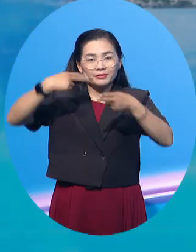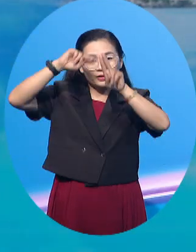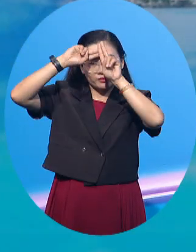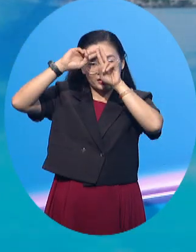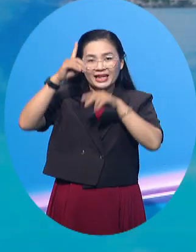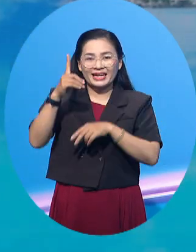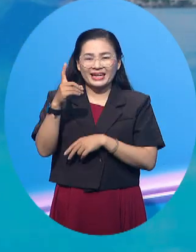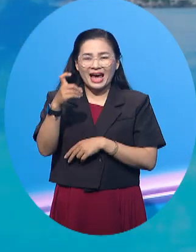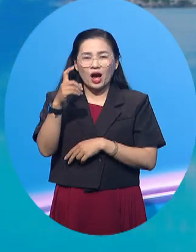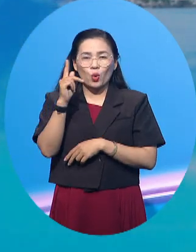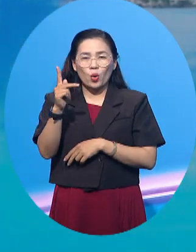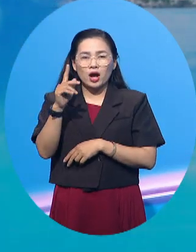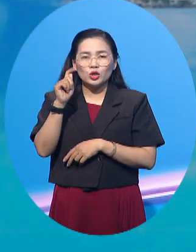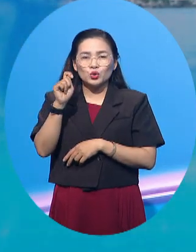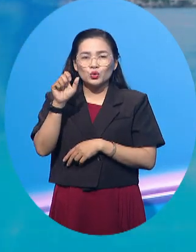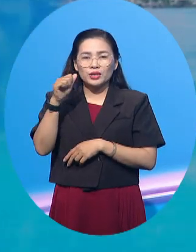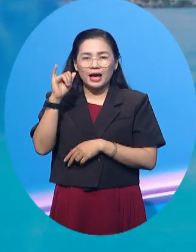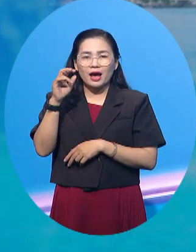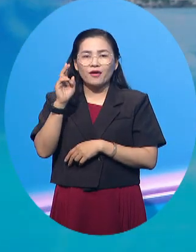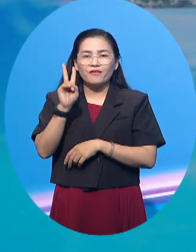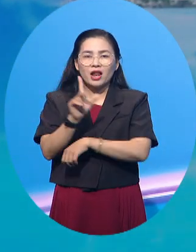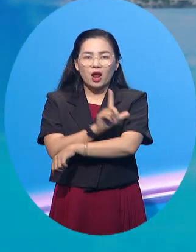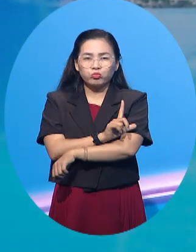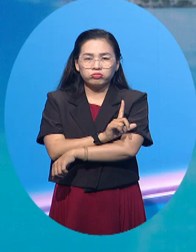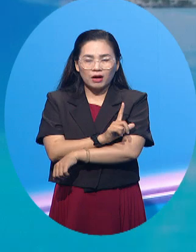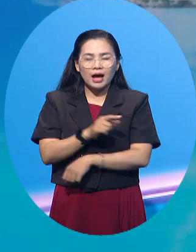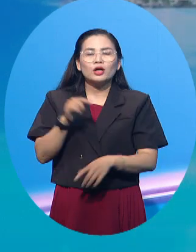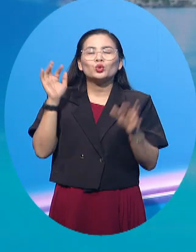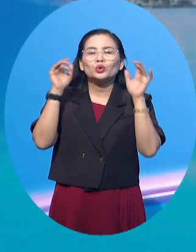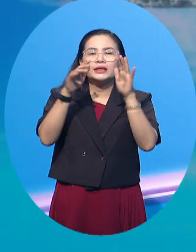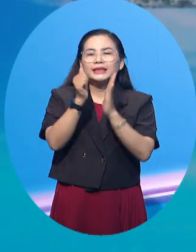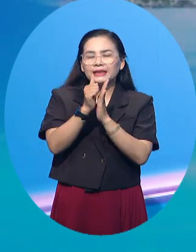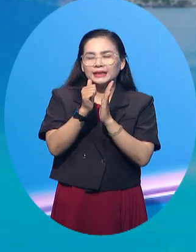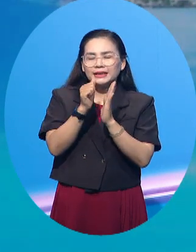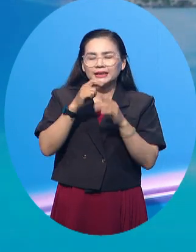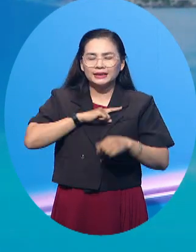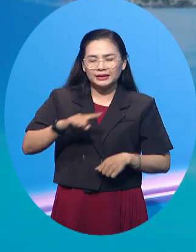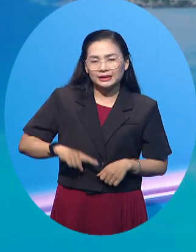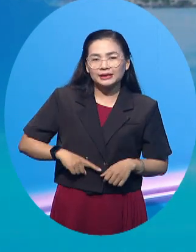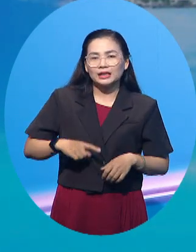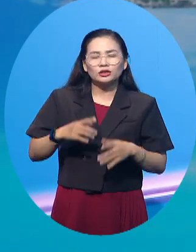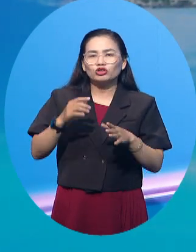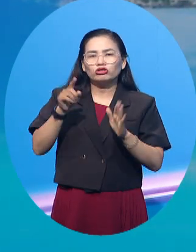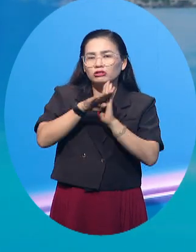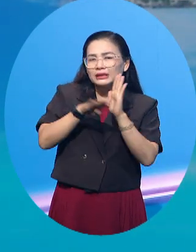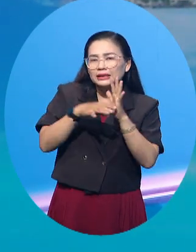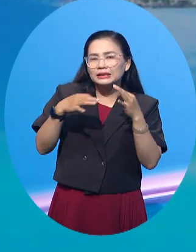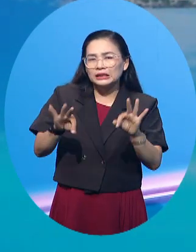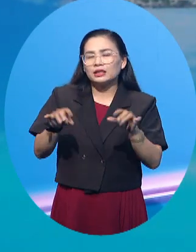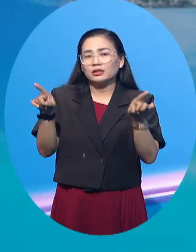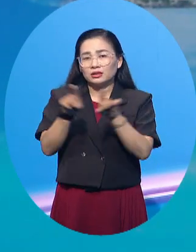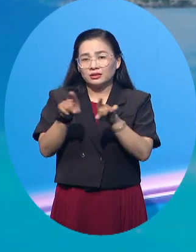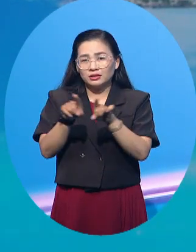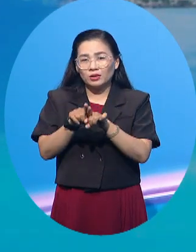Bệnh viện Đa khoa Xuyên Á Vĩnh Long đã tổ chức chương trình khám bệnh, tư vấn sức khỏe, cấp thuốc miễn phí cho người cao tuổi tại xã Mỹ Đức Đông, huyện Cái